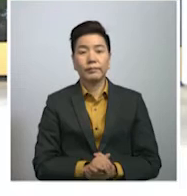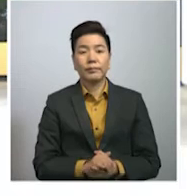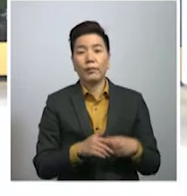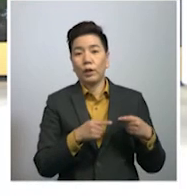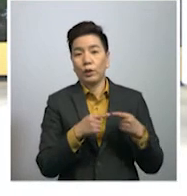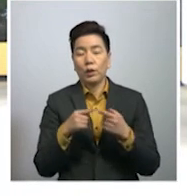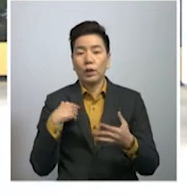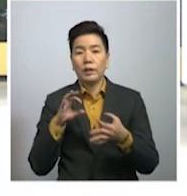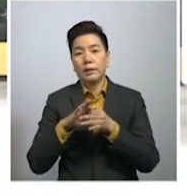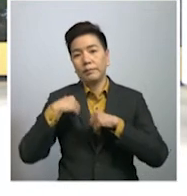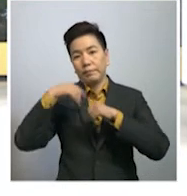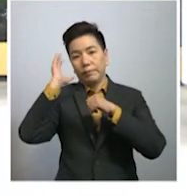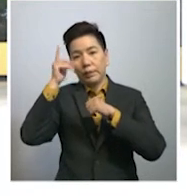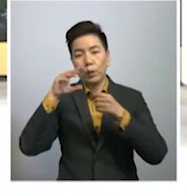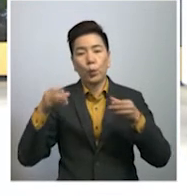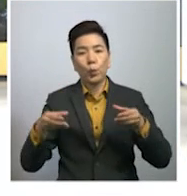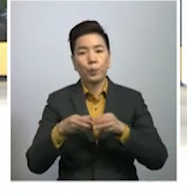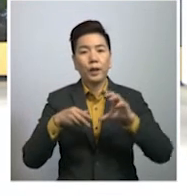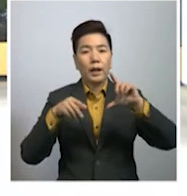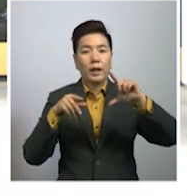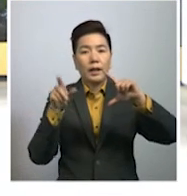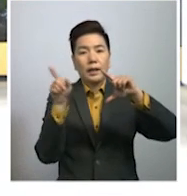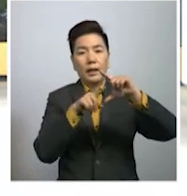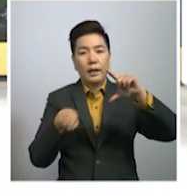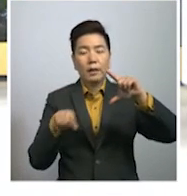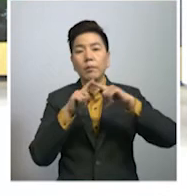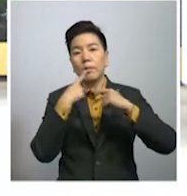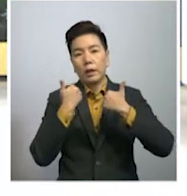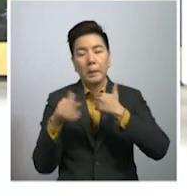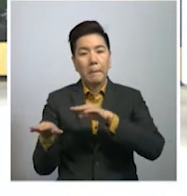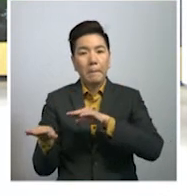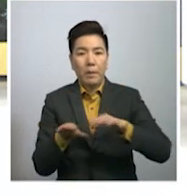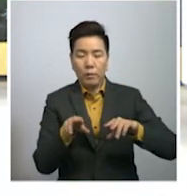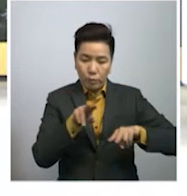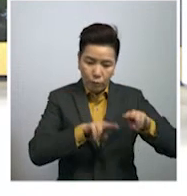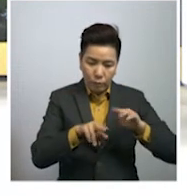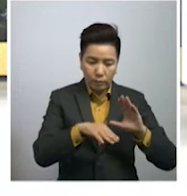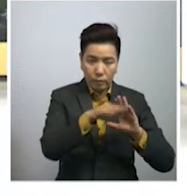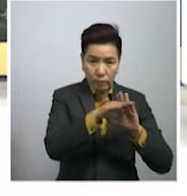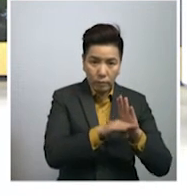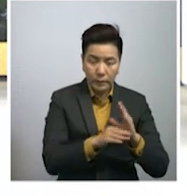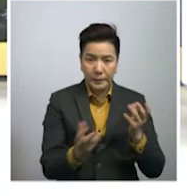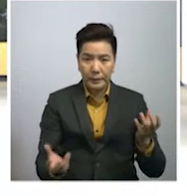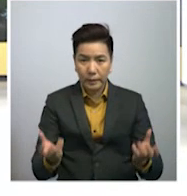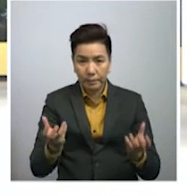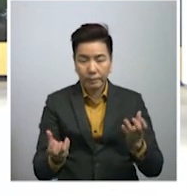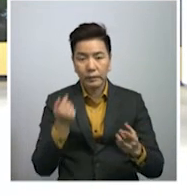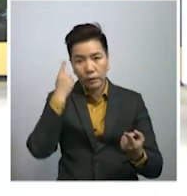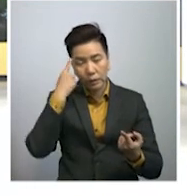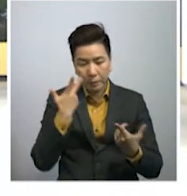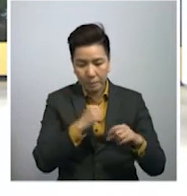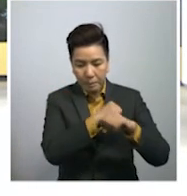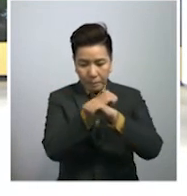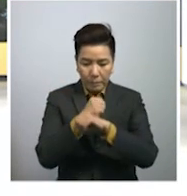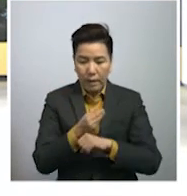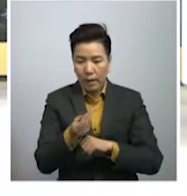ปติดตามกันต่อกันที่โฆษกของพรรคก้าวไกลครับยืนยันว่าพร้อมเดินหน้าตรวจสอบทุกกระบวนการยุติธรรมครับเพื่อเป็นการพิทักษ์ผล